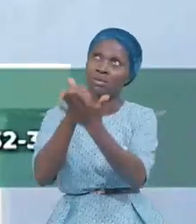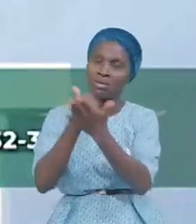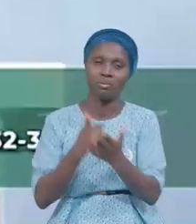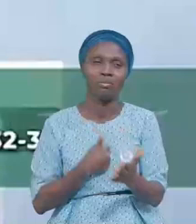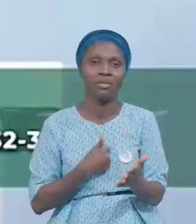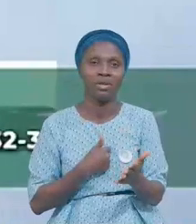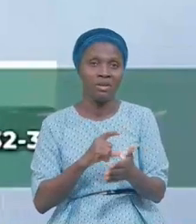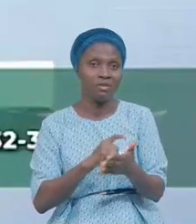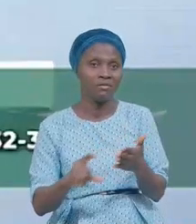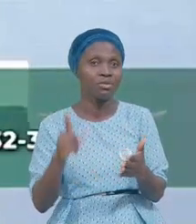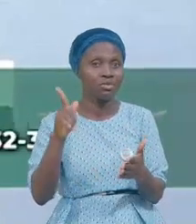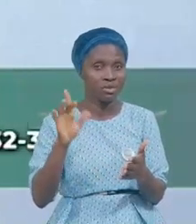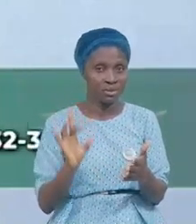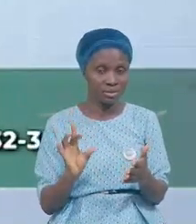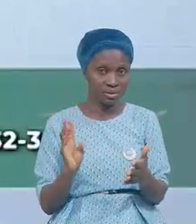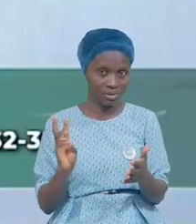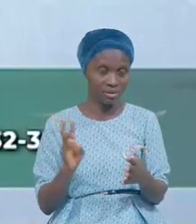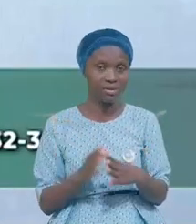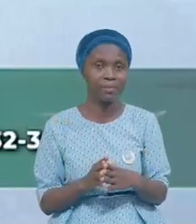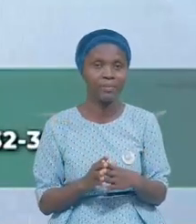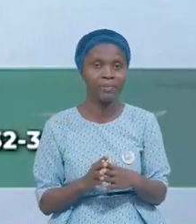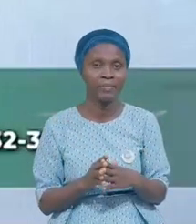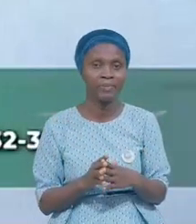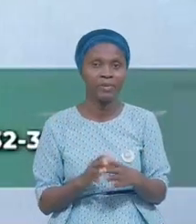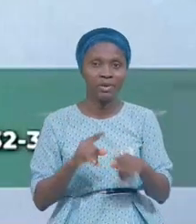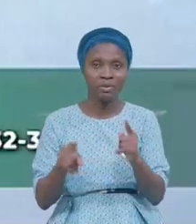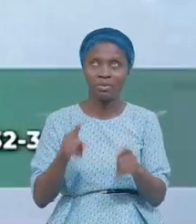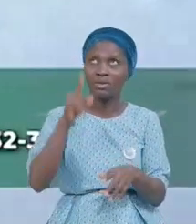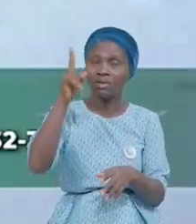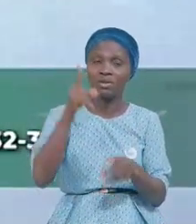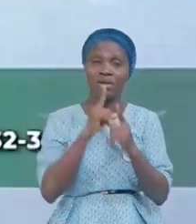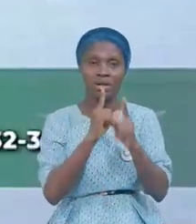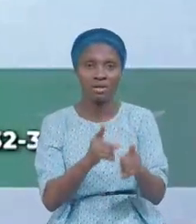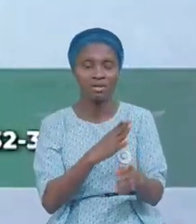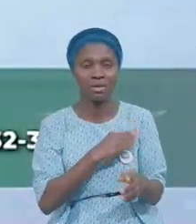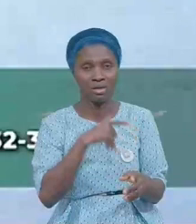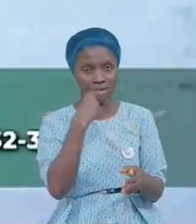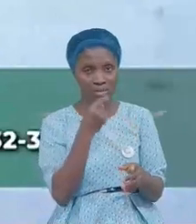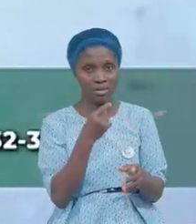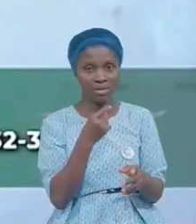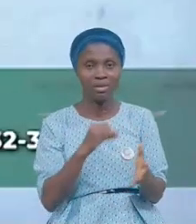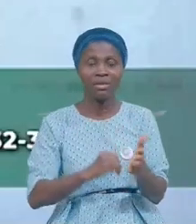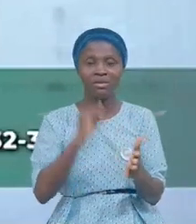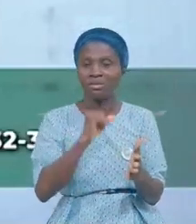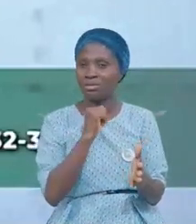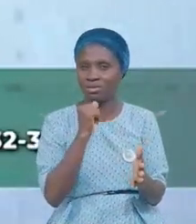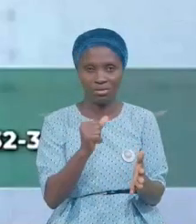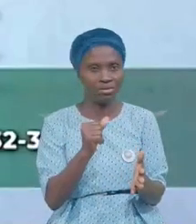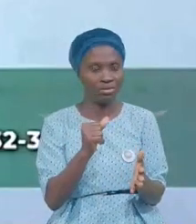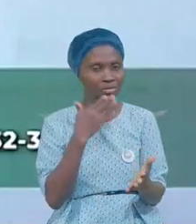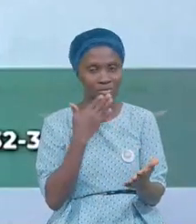26. Verset 26, il répondit, « Il n'est pas bien, il n'est